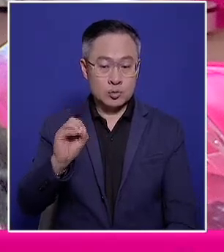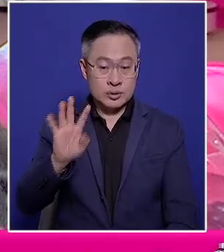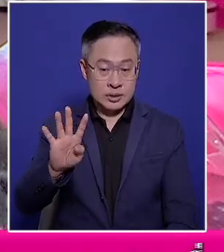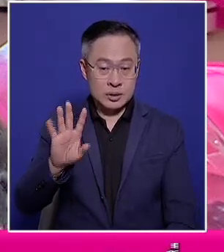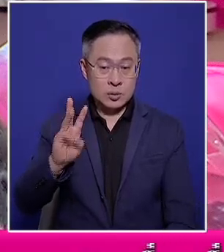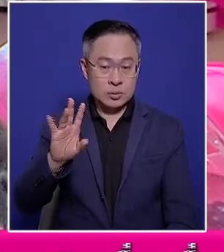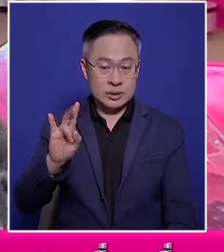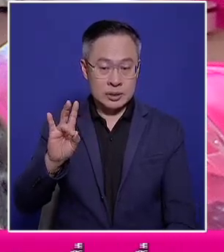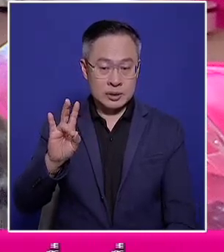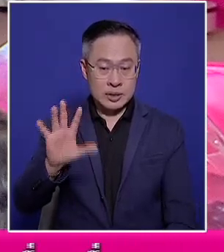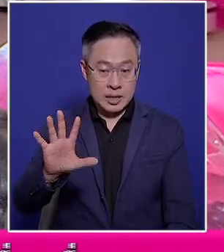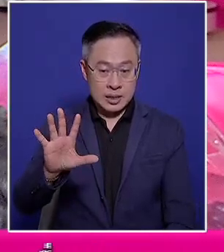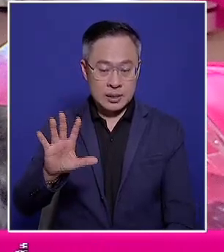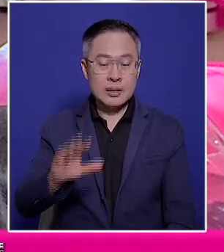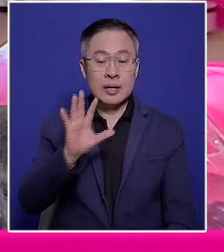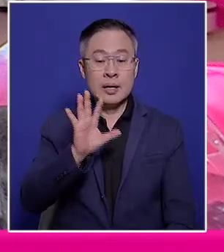5604675